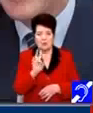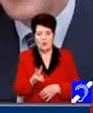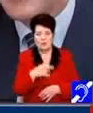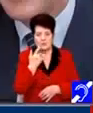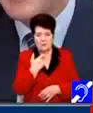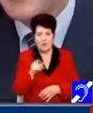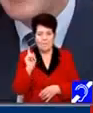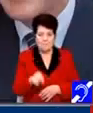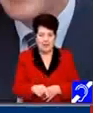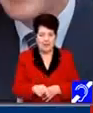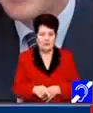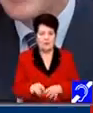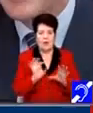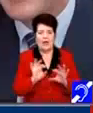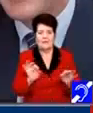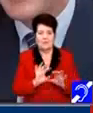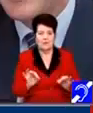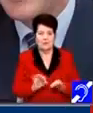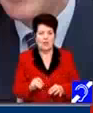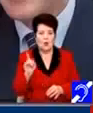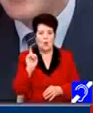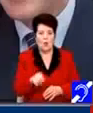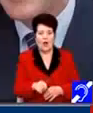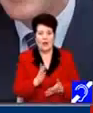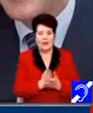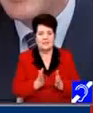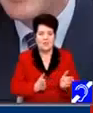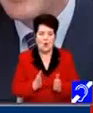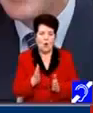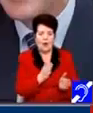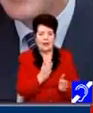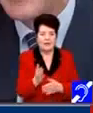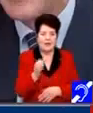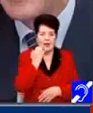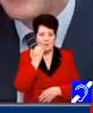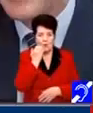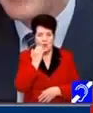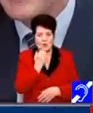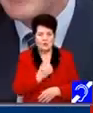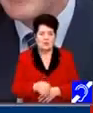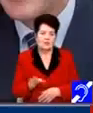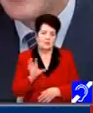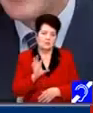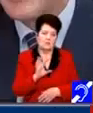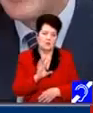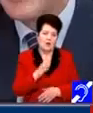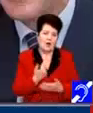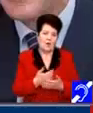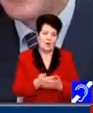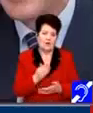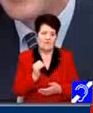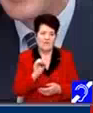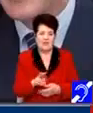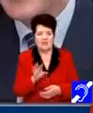pentru a demonstra că care este orientarea lui. Moscova i-a făcut un fel de favoare, dar e